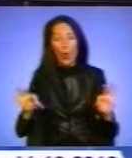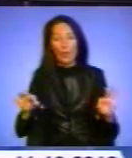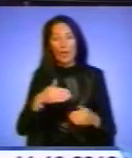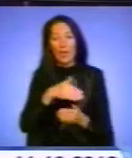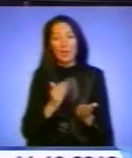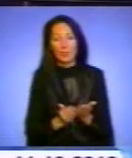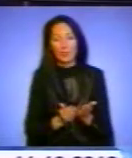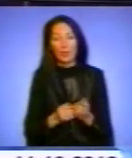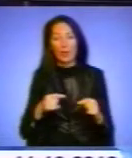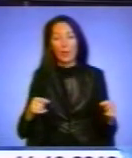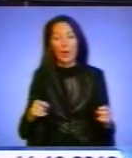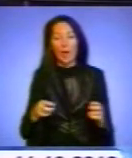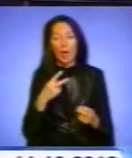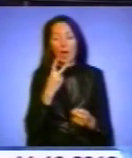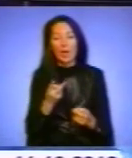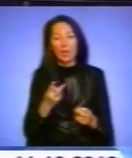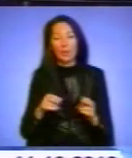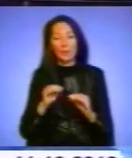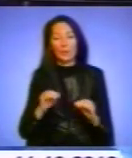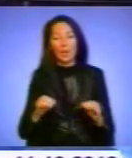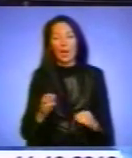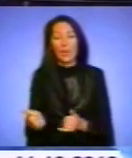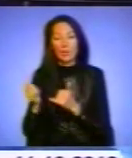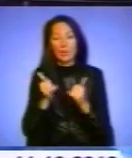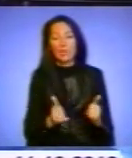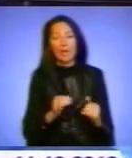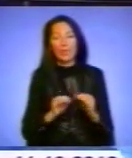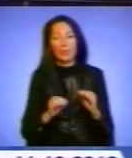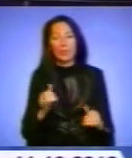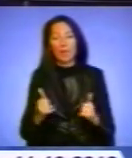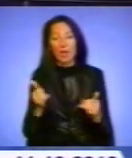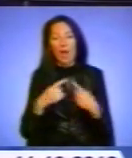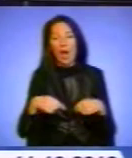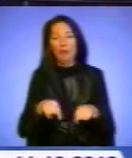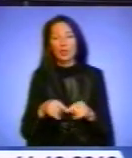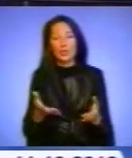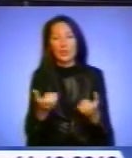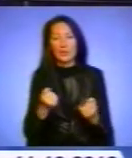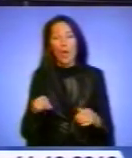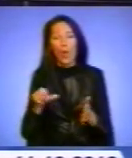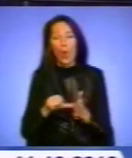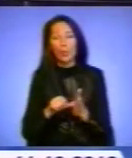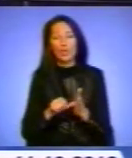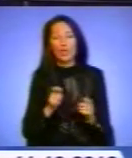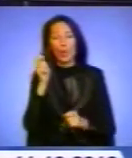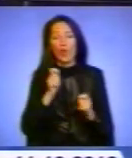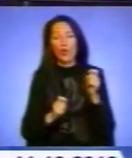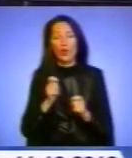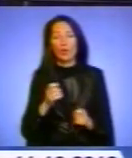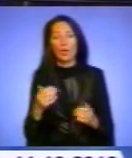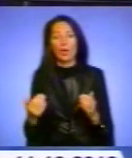експозицію підприємств-виробників і постачальників обладнання для галузі та взяв участь у форумі «Інноваційні технології